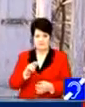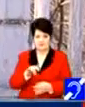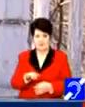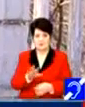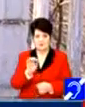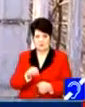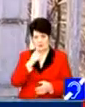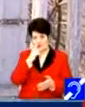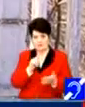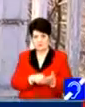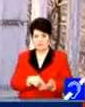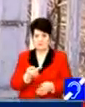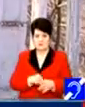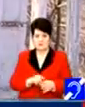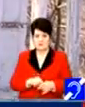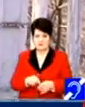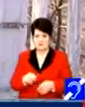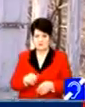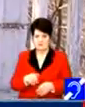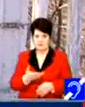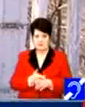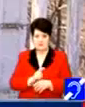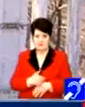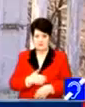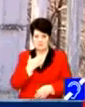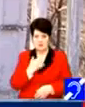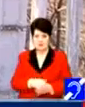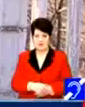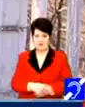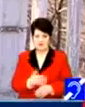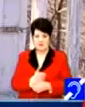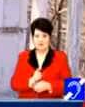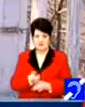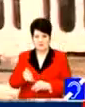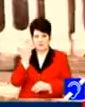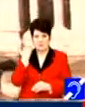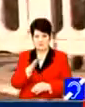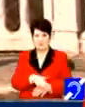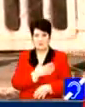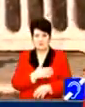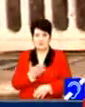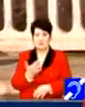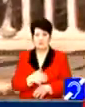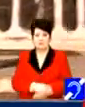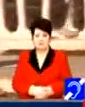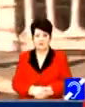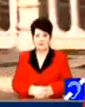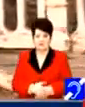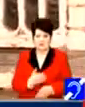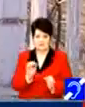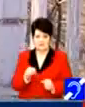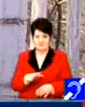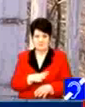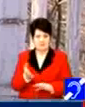нога может попасть там в это отверстие, и все. Это кошмар просто. И это очень давно длится. Уже сколько годами вот эта ситуация?